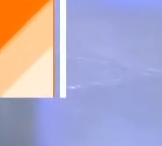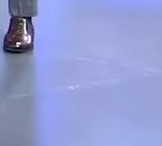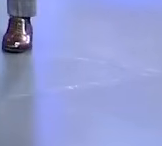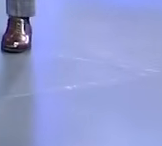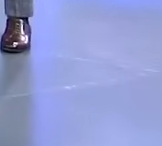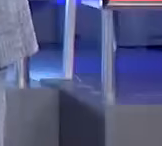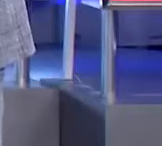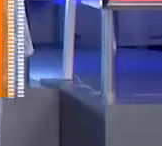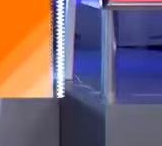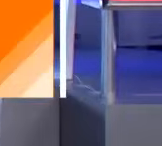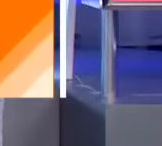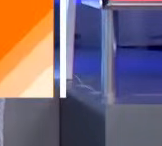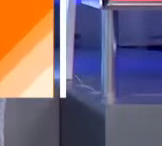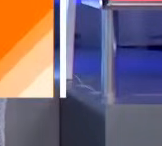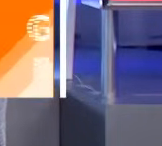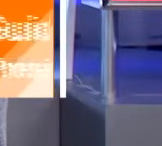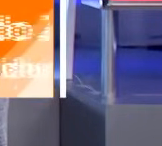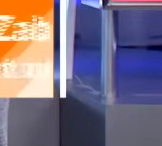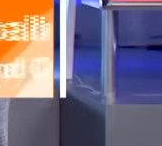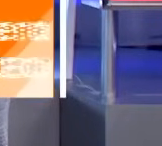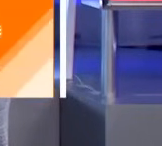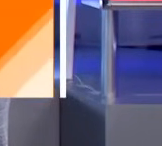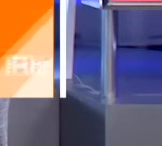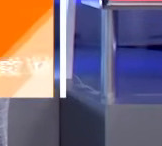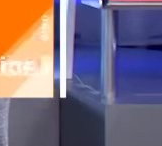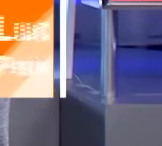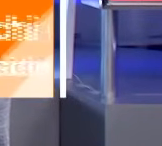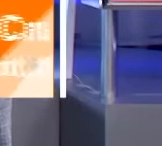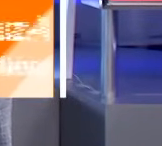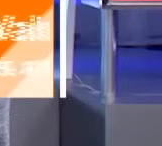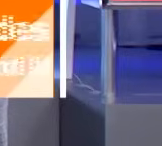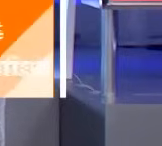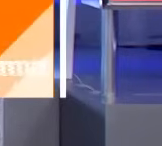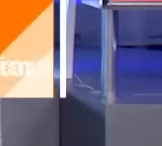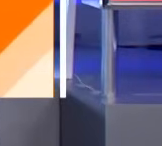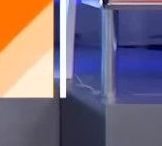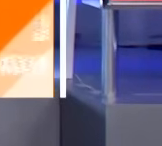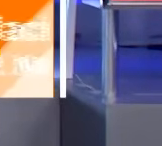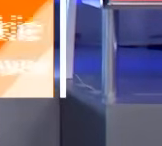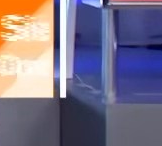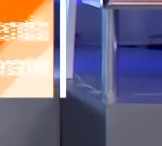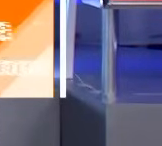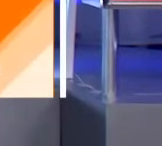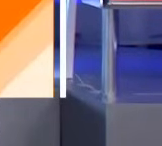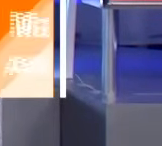Innovation. At yan ang mga balita at impormasyong dapat niyong malaman sa araw na ito. Mga balita para sa may alam at may